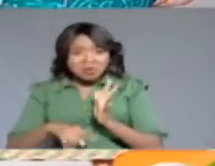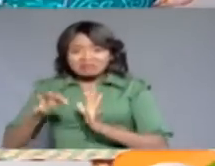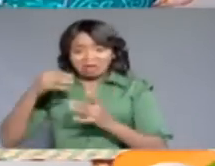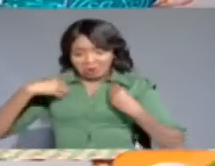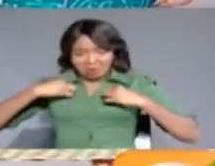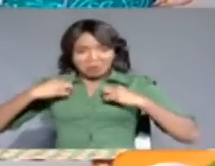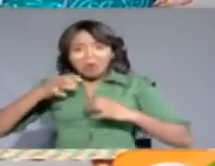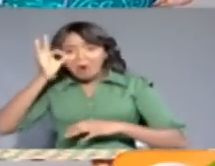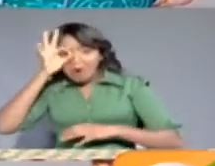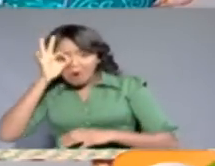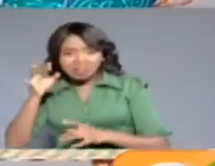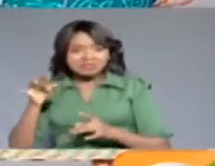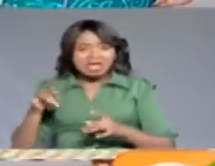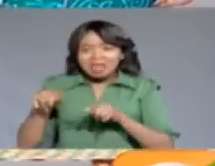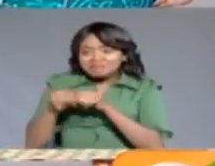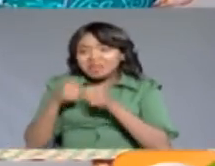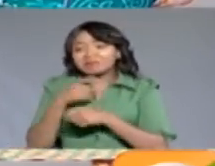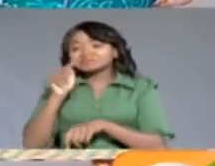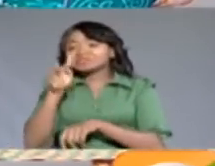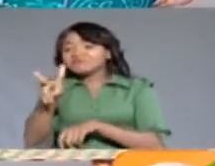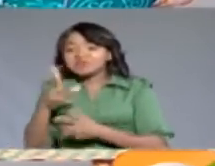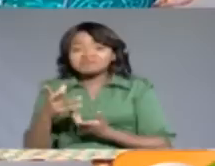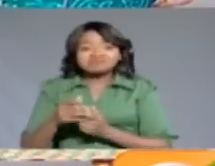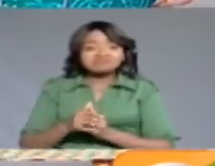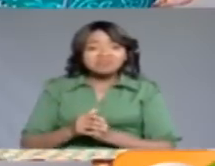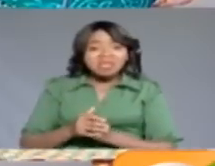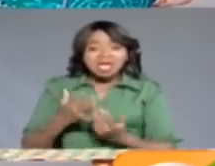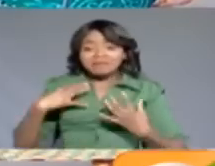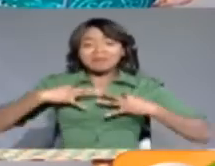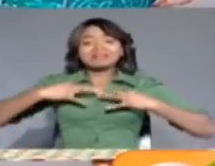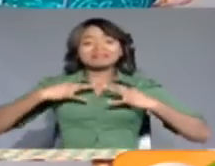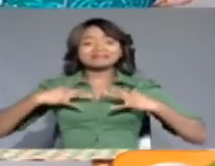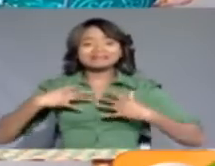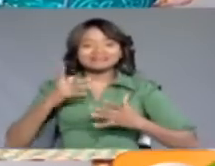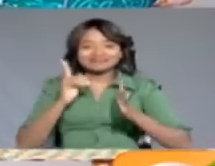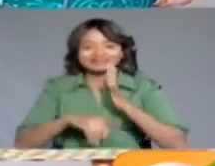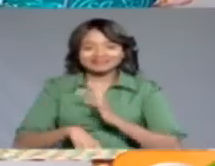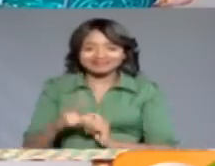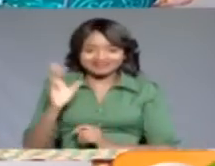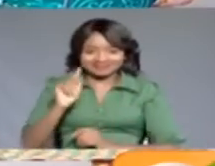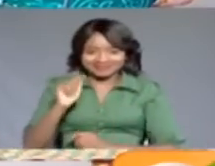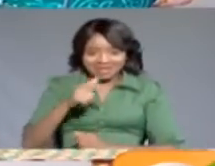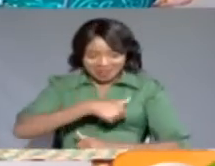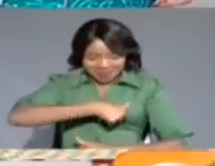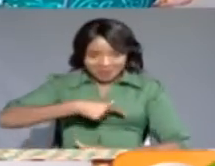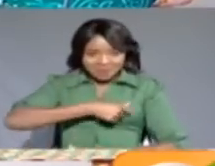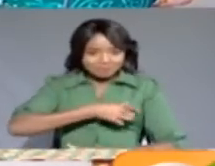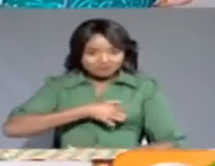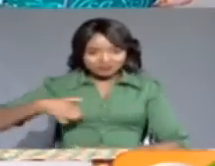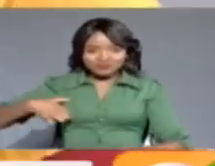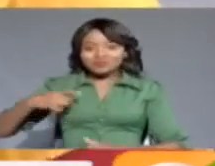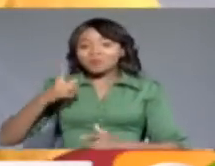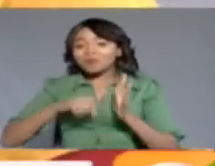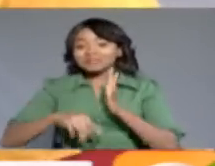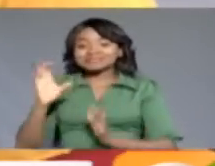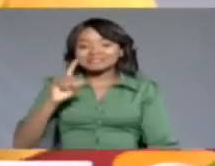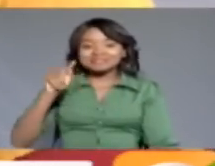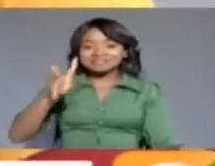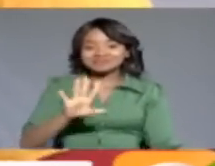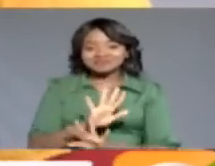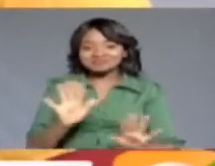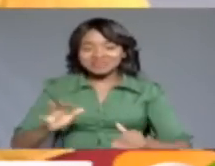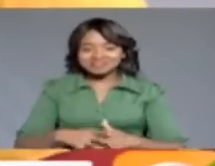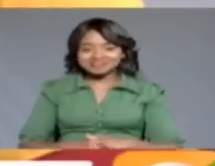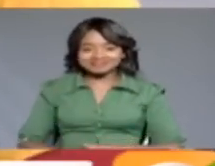na Citizen TV. T-shirt walikwenda labda road show Citizen TV wakapeana t-shirt basi ndo atavaa view